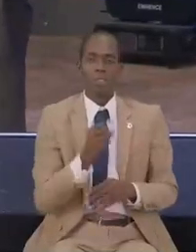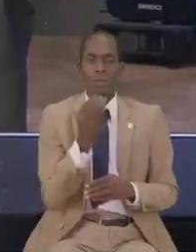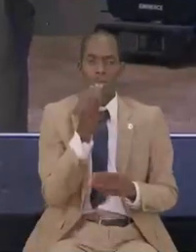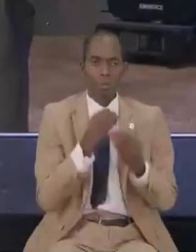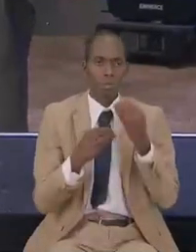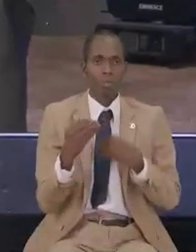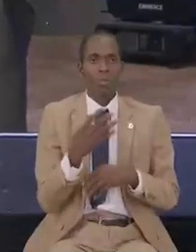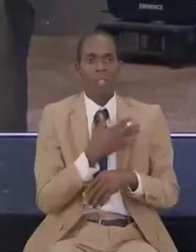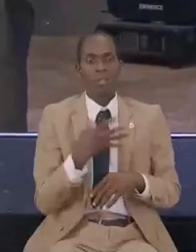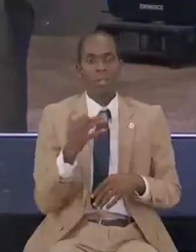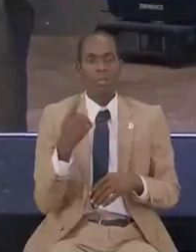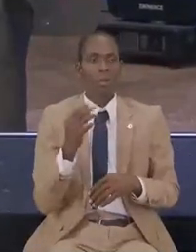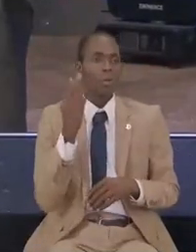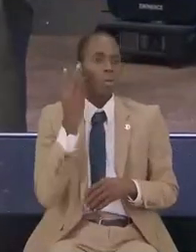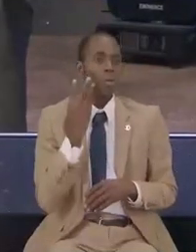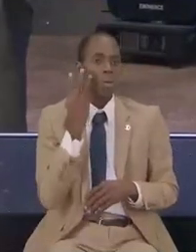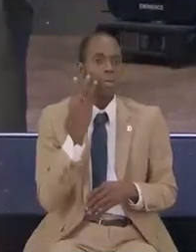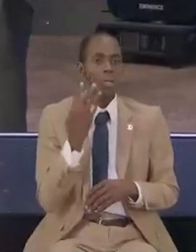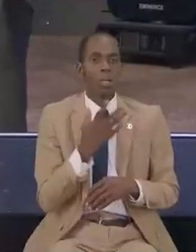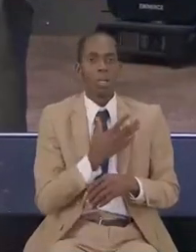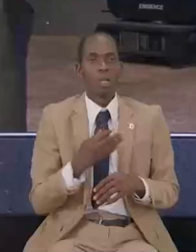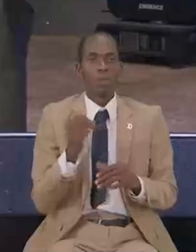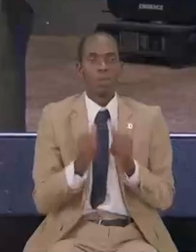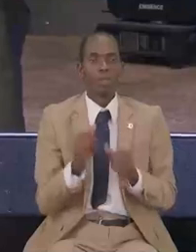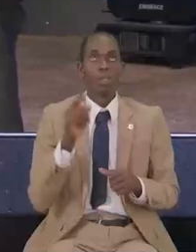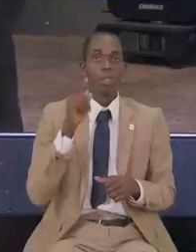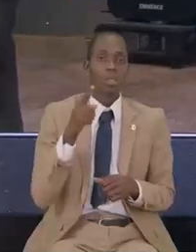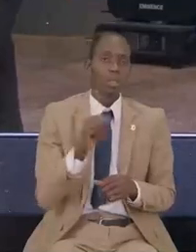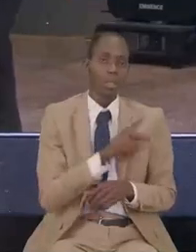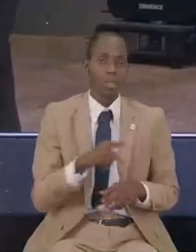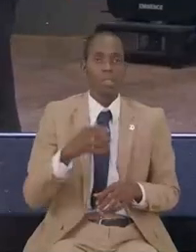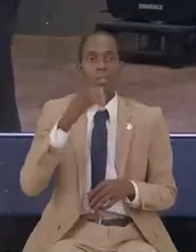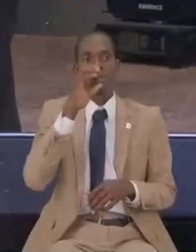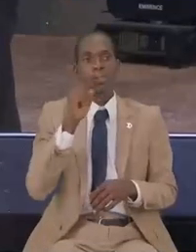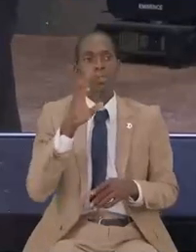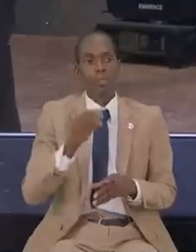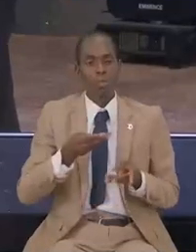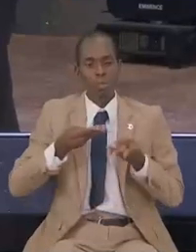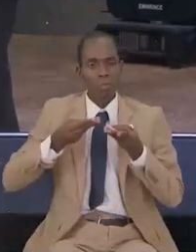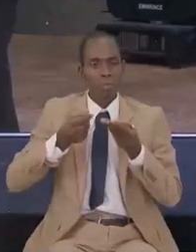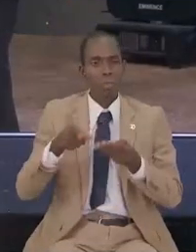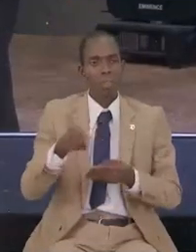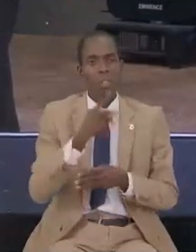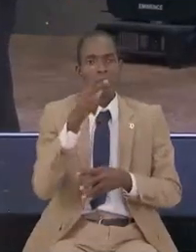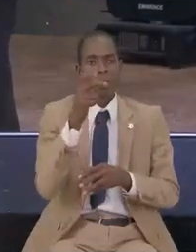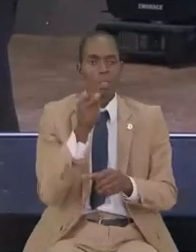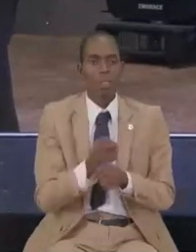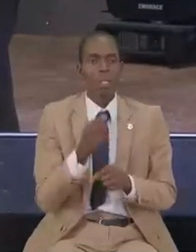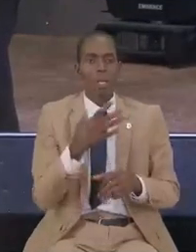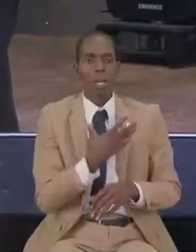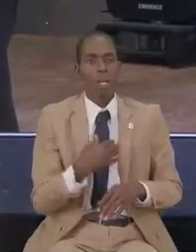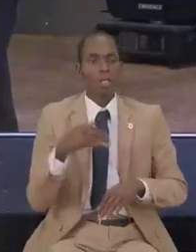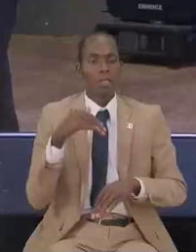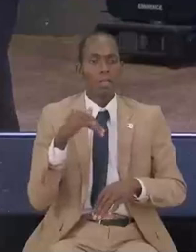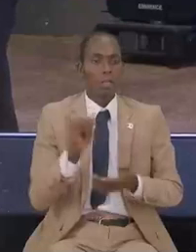table et du vin dont il buvait, voulant les élever pendant